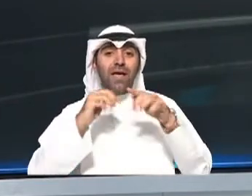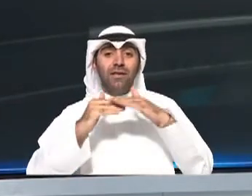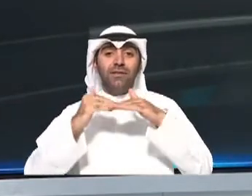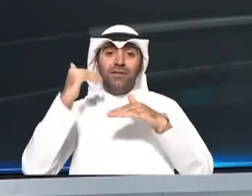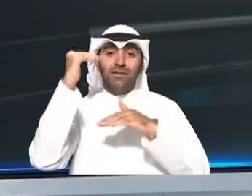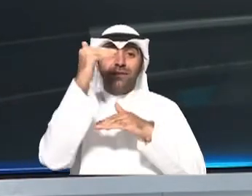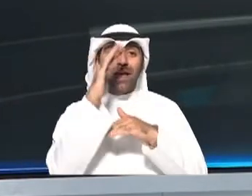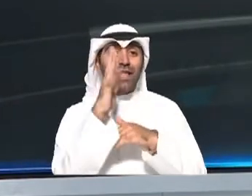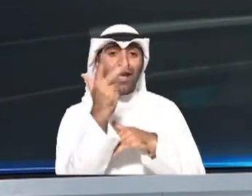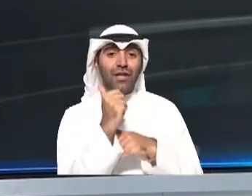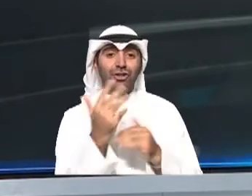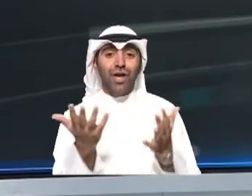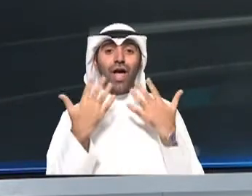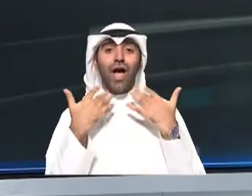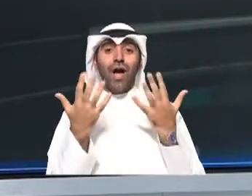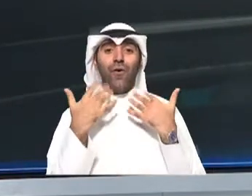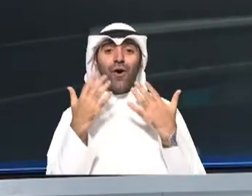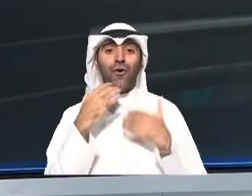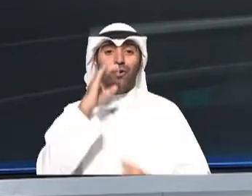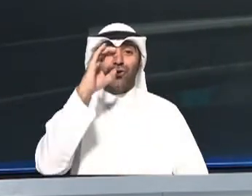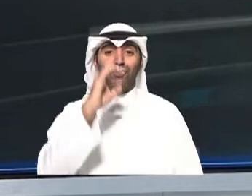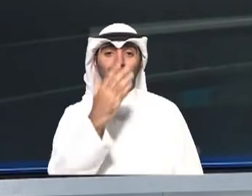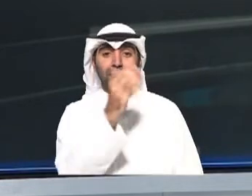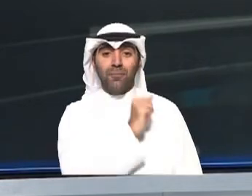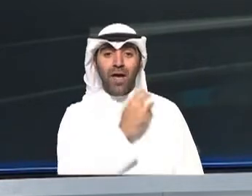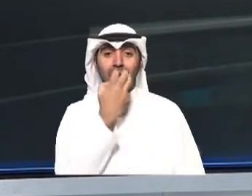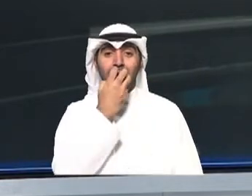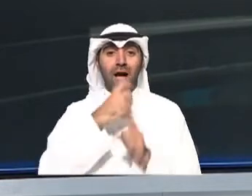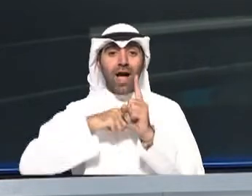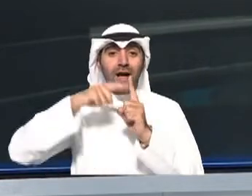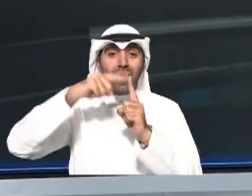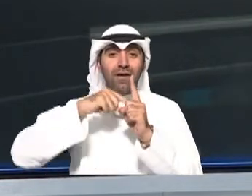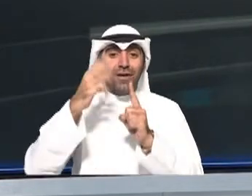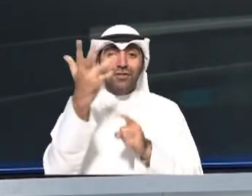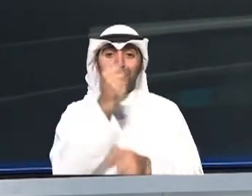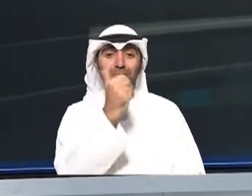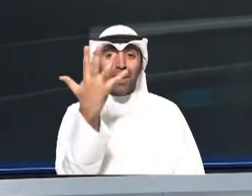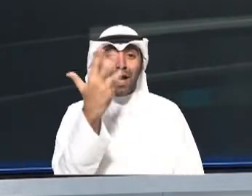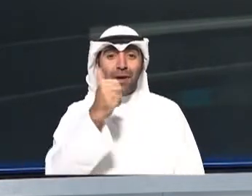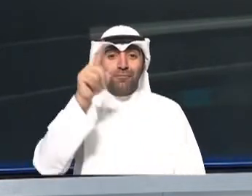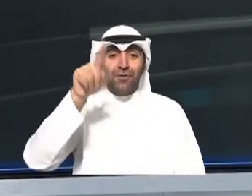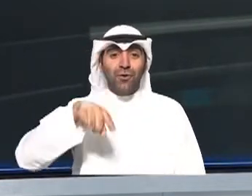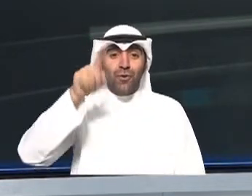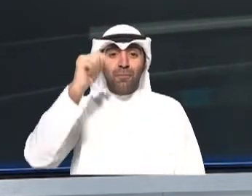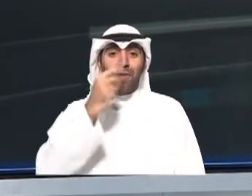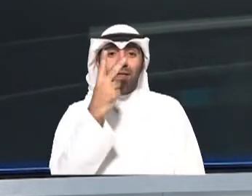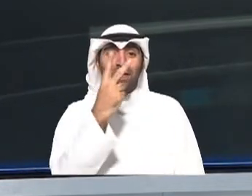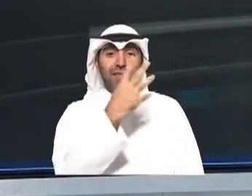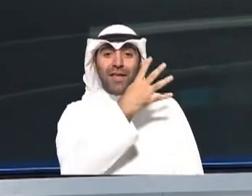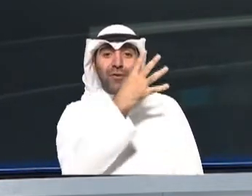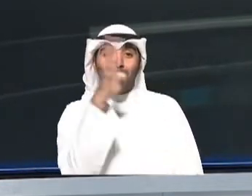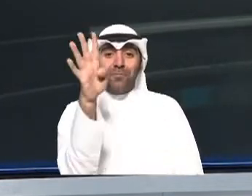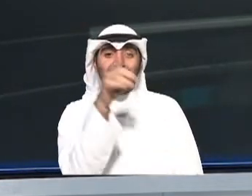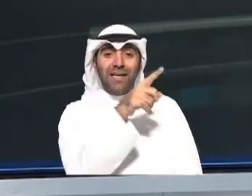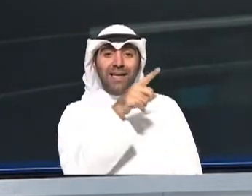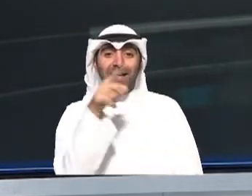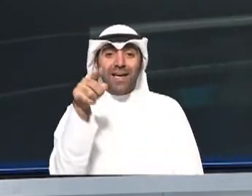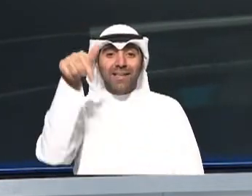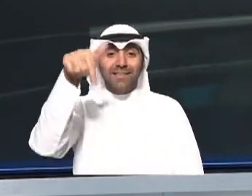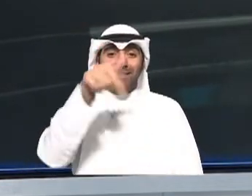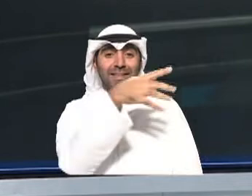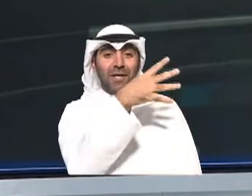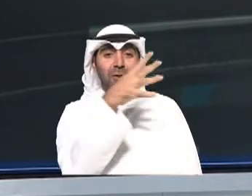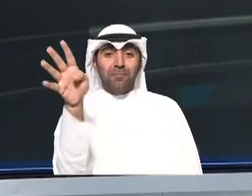الحرارة العظمى متفاوتة ما بين 42 إلى 46 درجة مئوية في فترة النهار في مدينة الكويت، أما درجات الحرارة